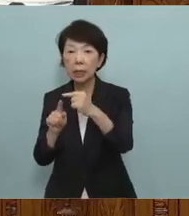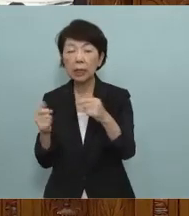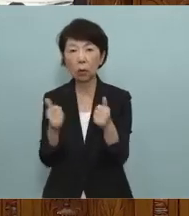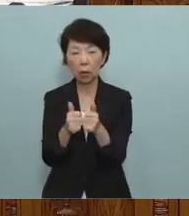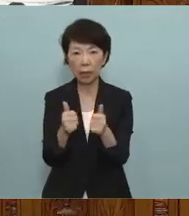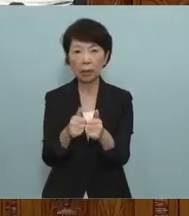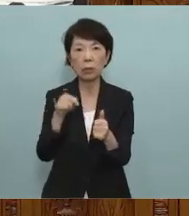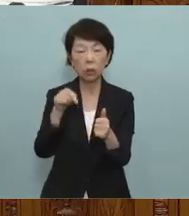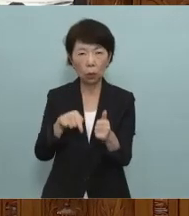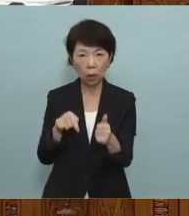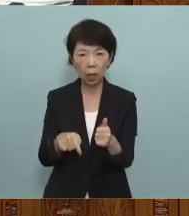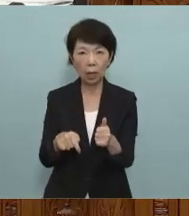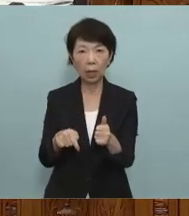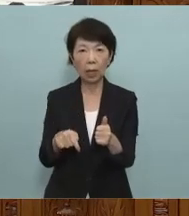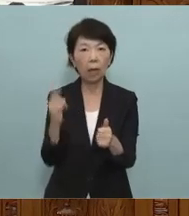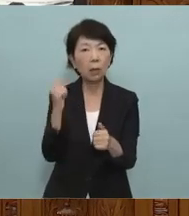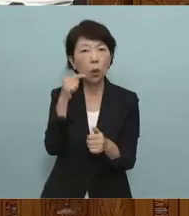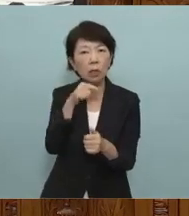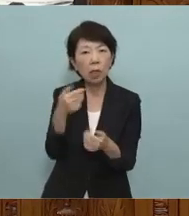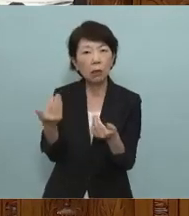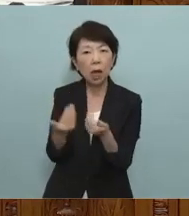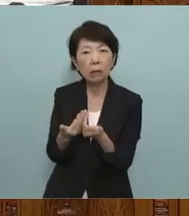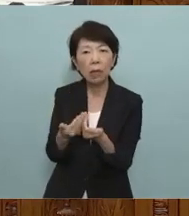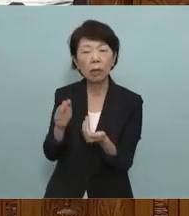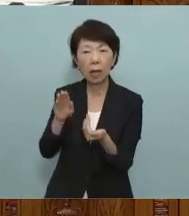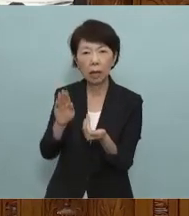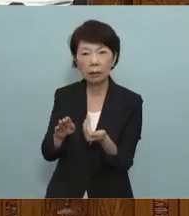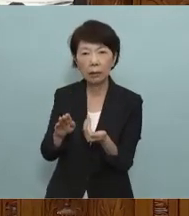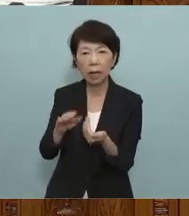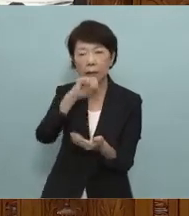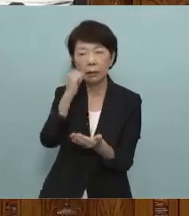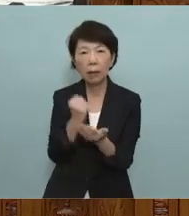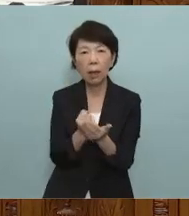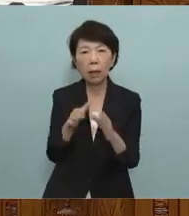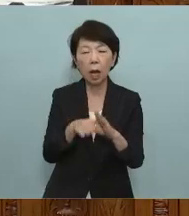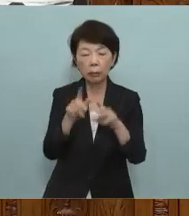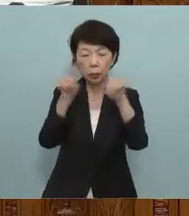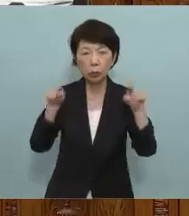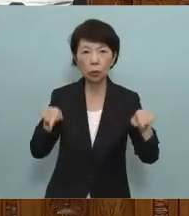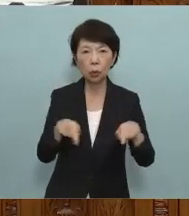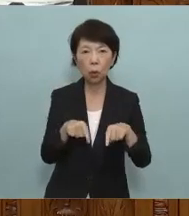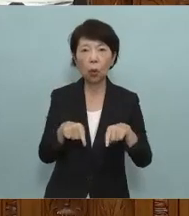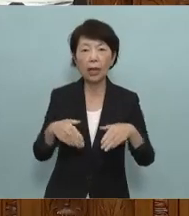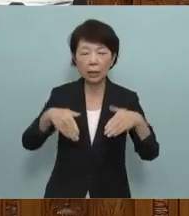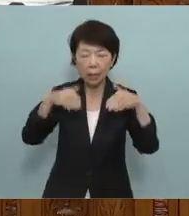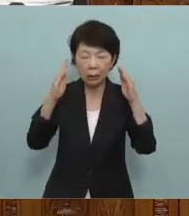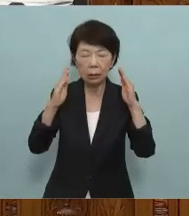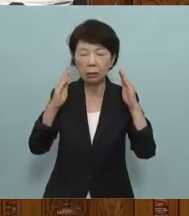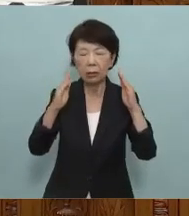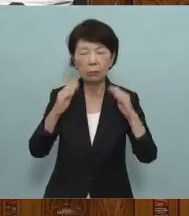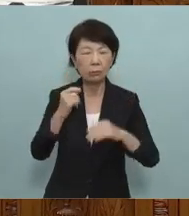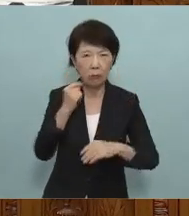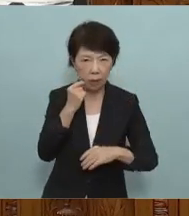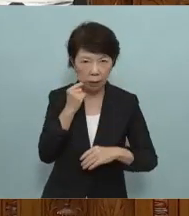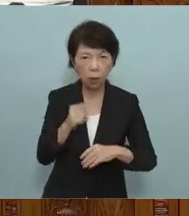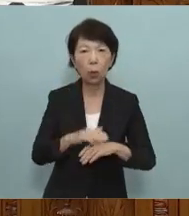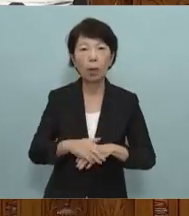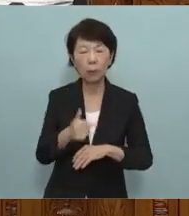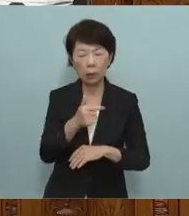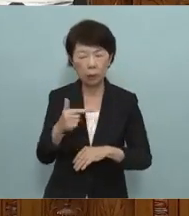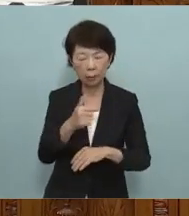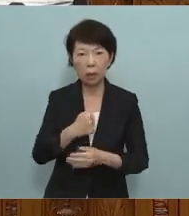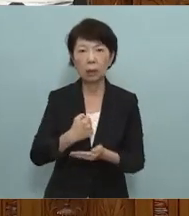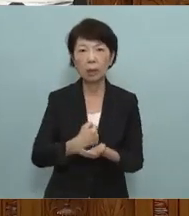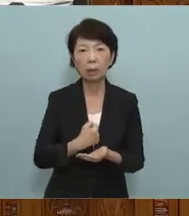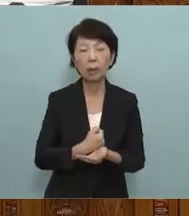会議において、ロシアの反対により、成果文書が採択されなかったことは極めて遺憾です